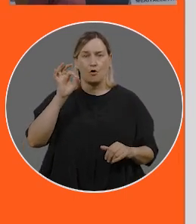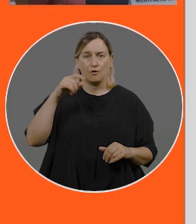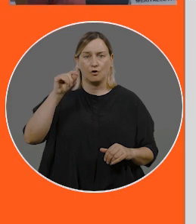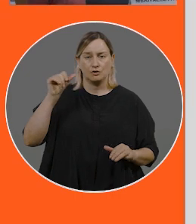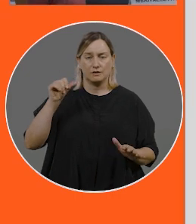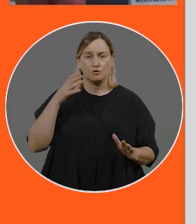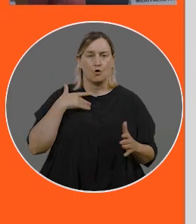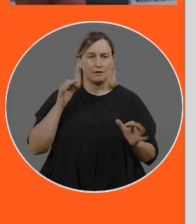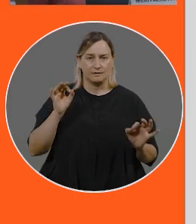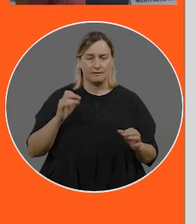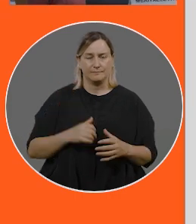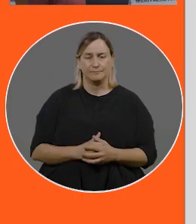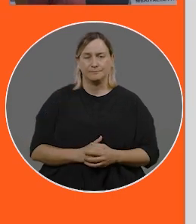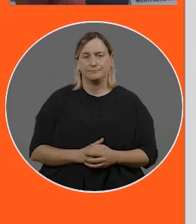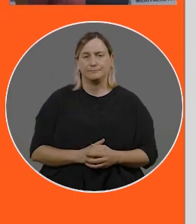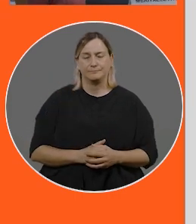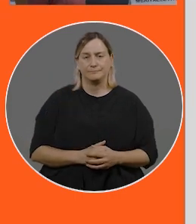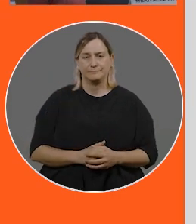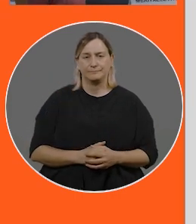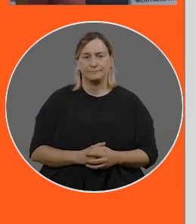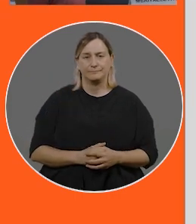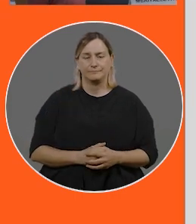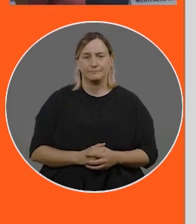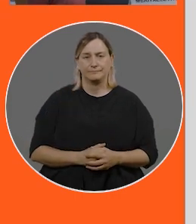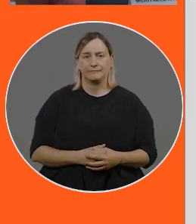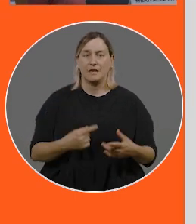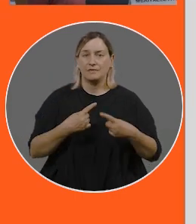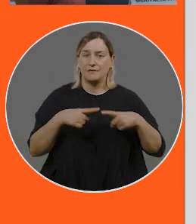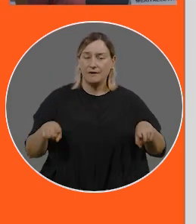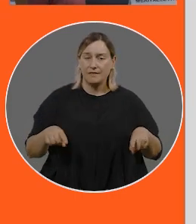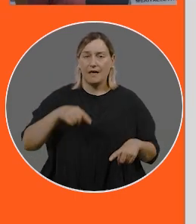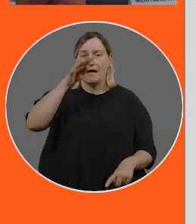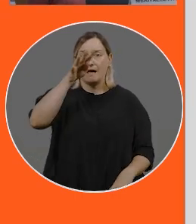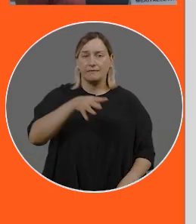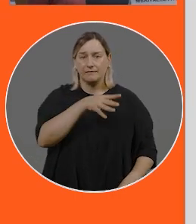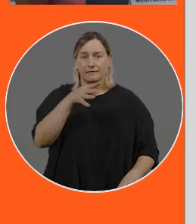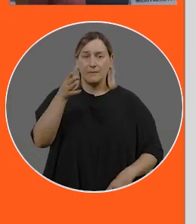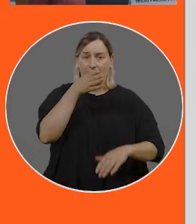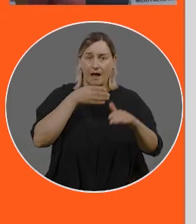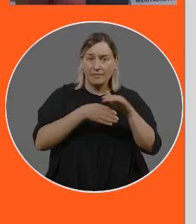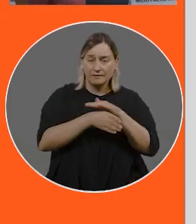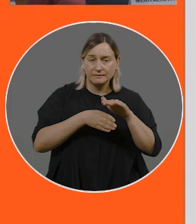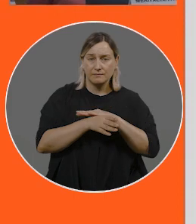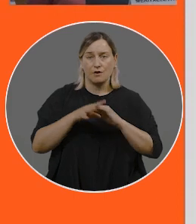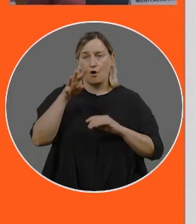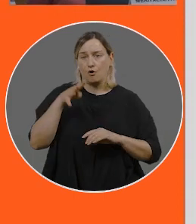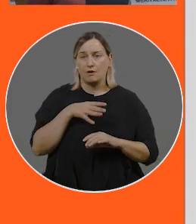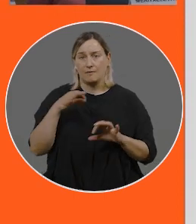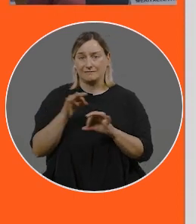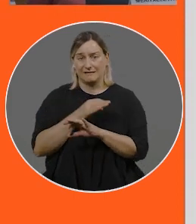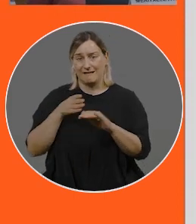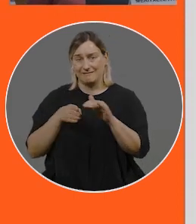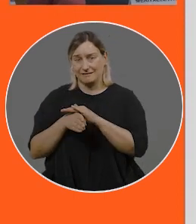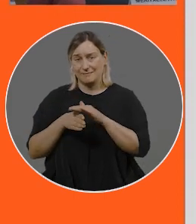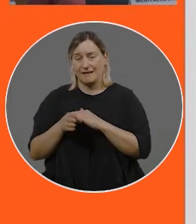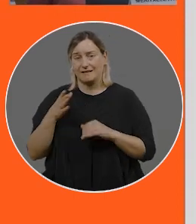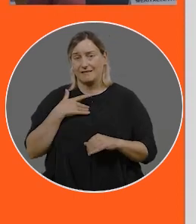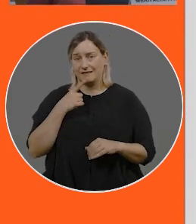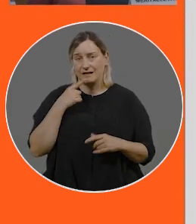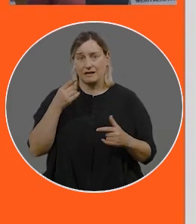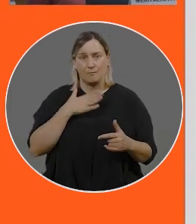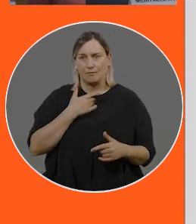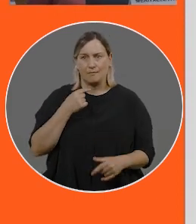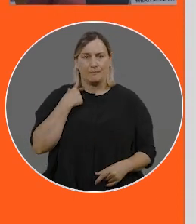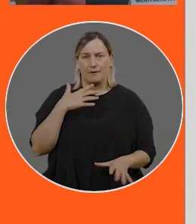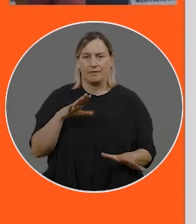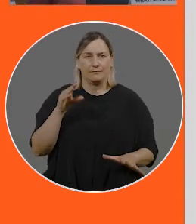correspongui. La diferència entre tenir una taula accessible i no tenir-la és que aquí em podria perdre de mala